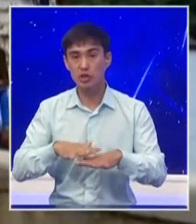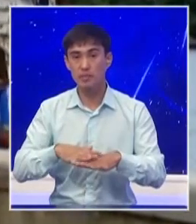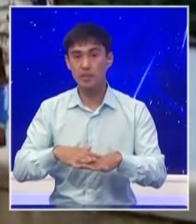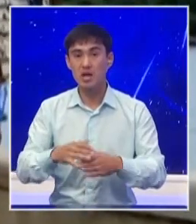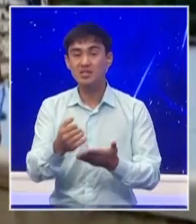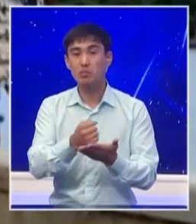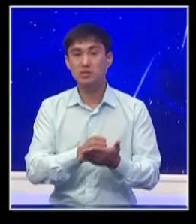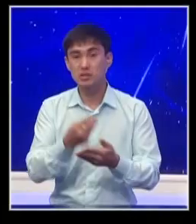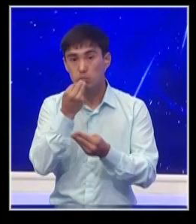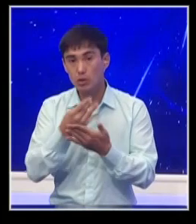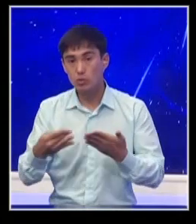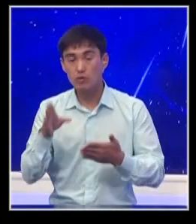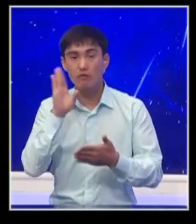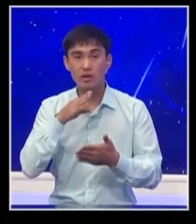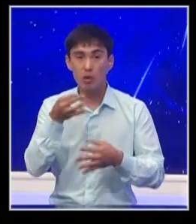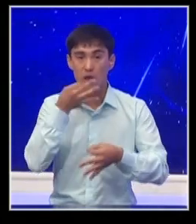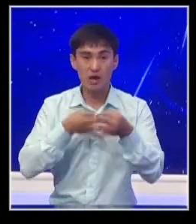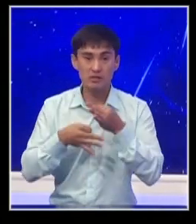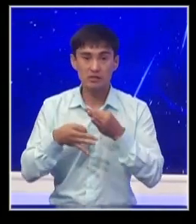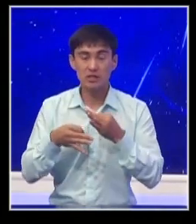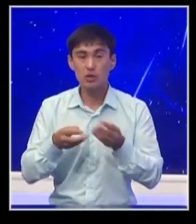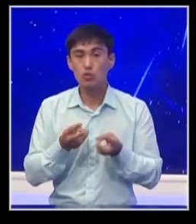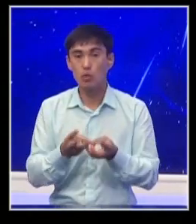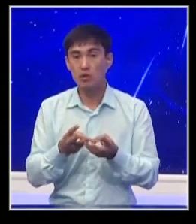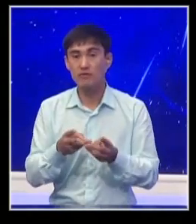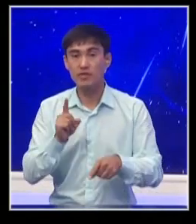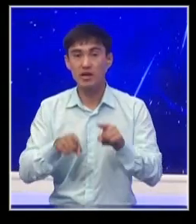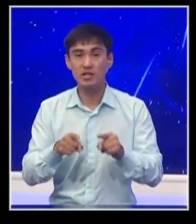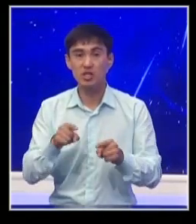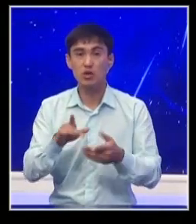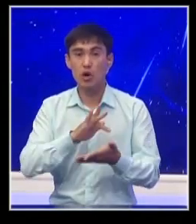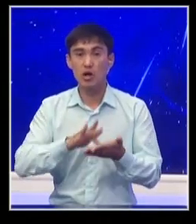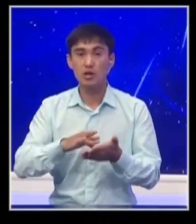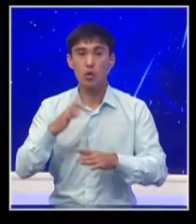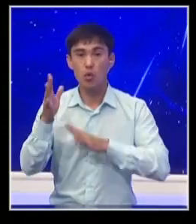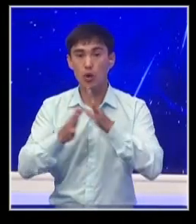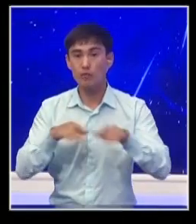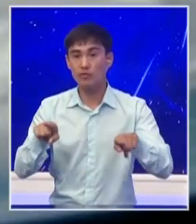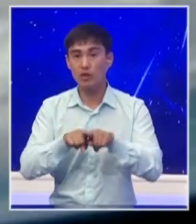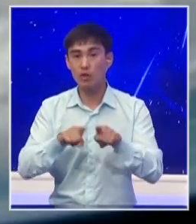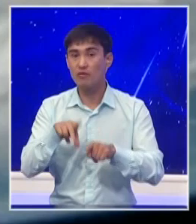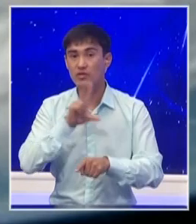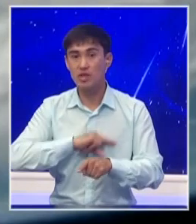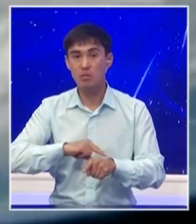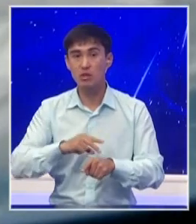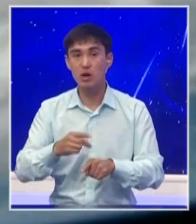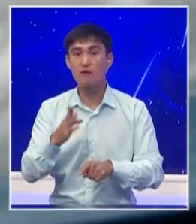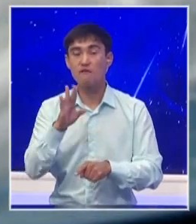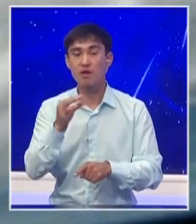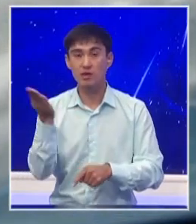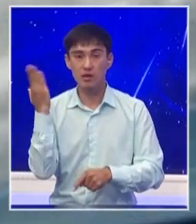Жители запасаются продуктами, водой, лекарствами и топливом. В некоторых частях штата ураганов такого масштаба не было уже около века.